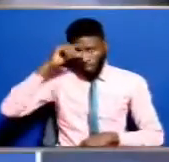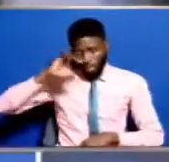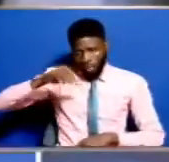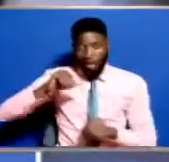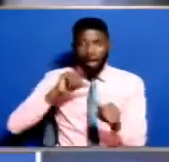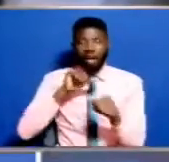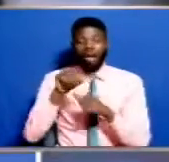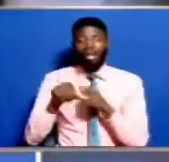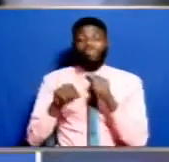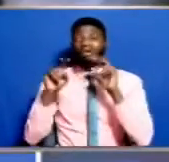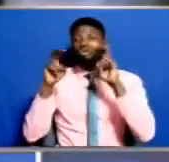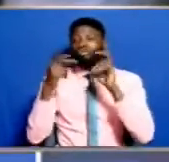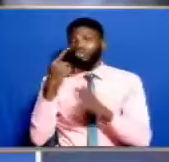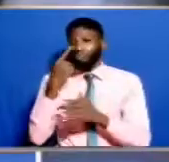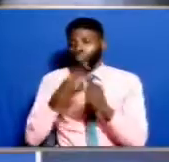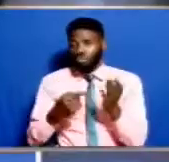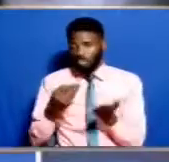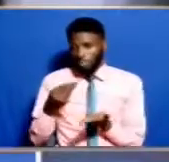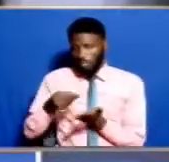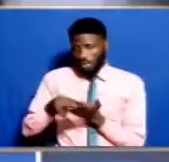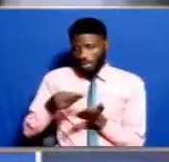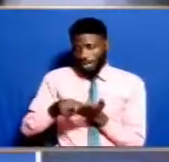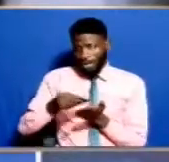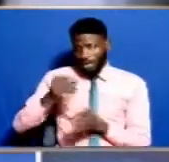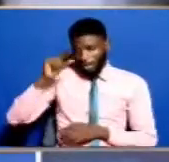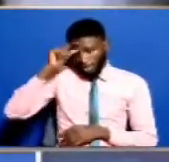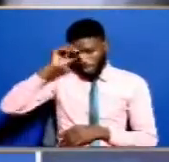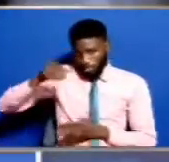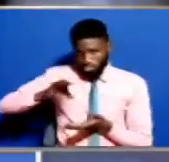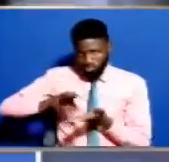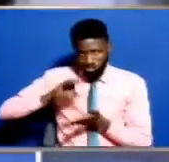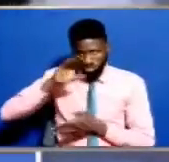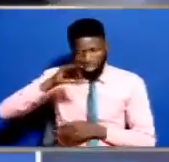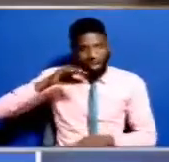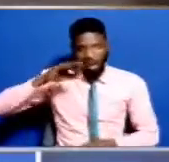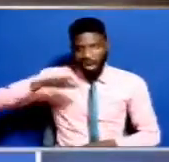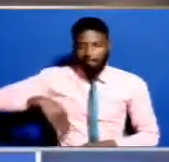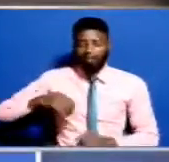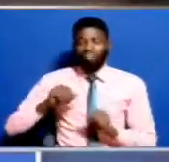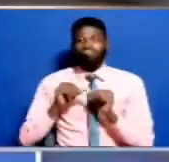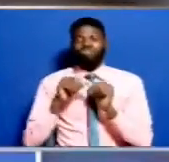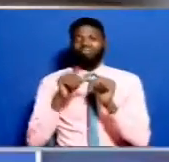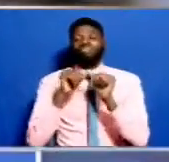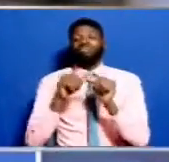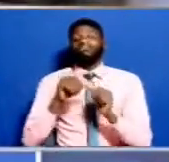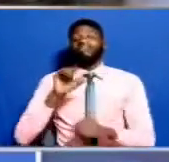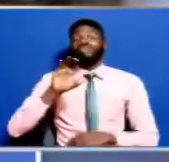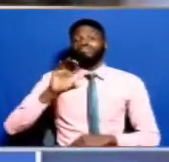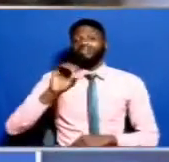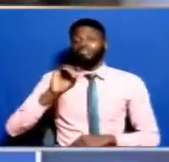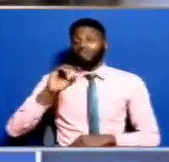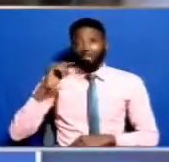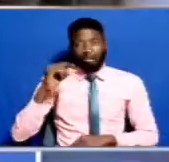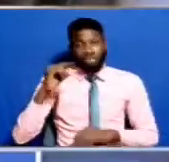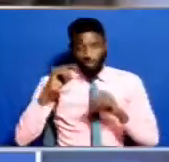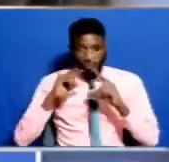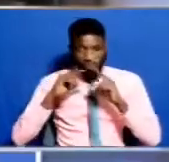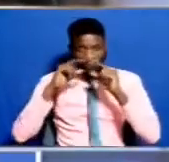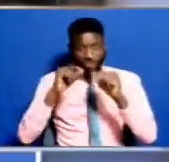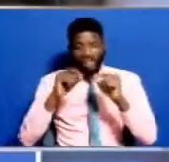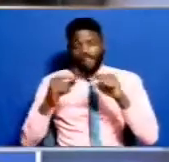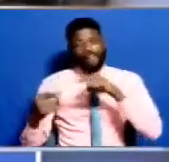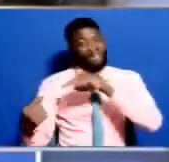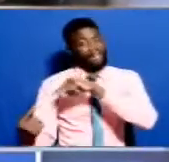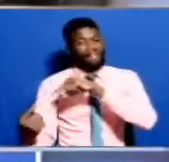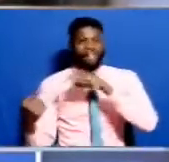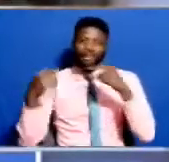pesa zinazotengewa serikali za kaunti inaendelea, huku baraza la magavana likisema mzozo huo umelemaza utoaji